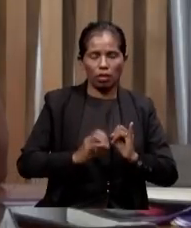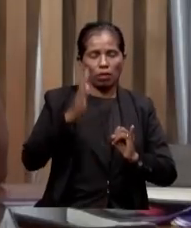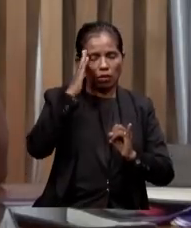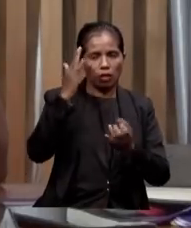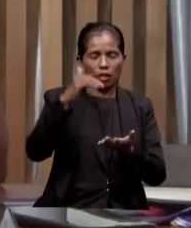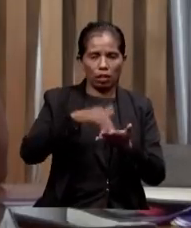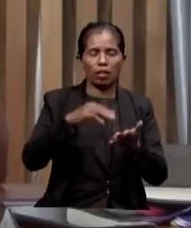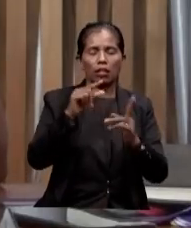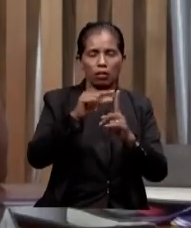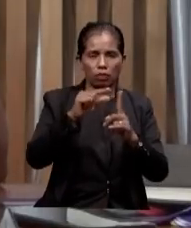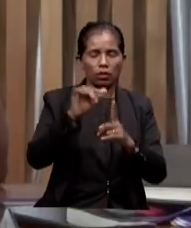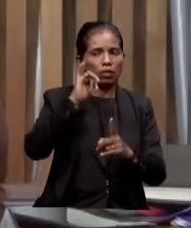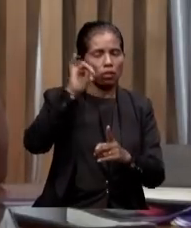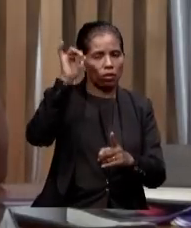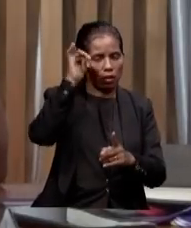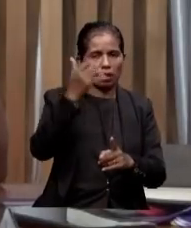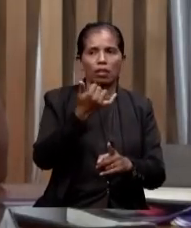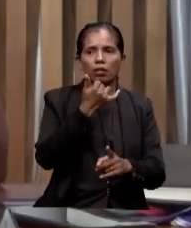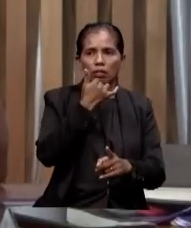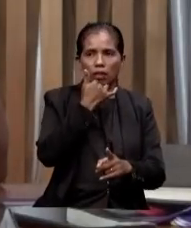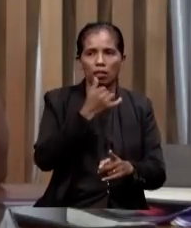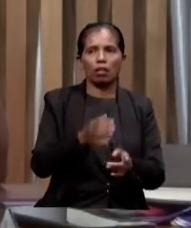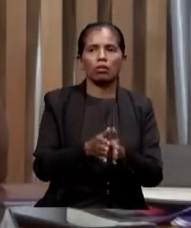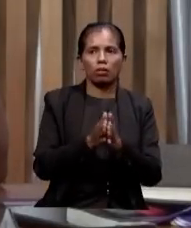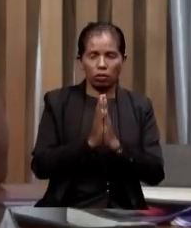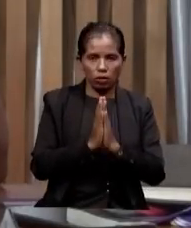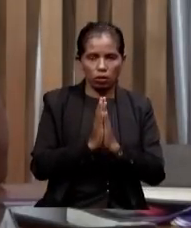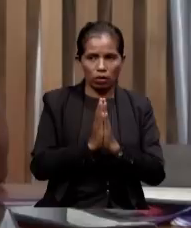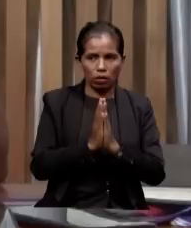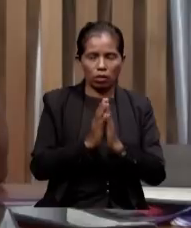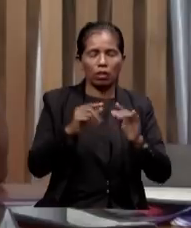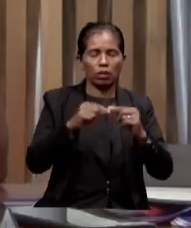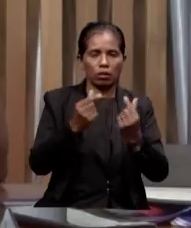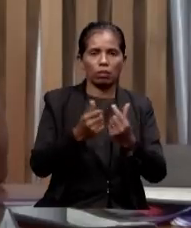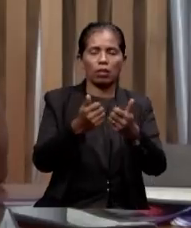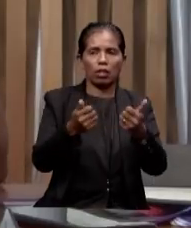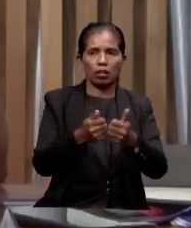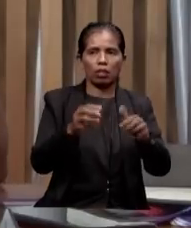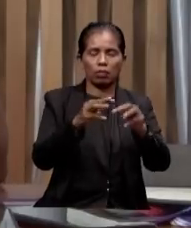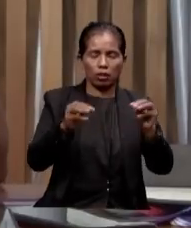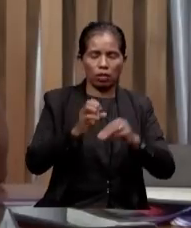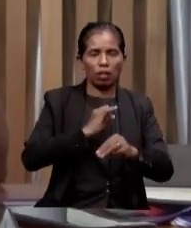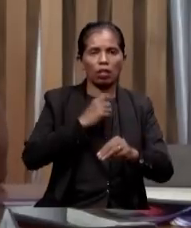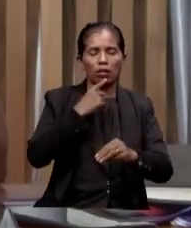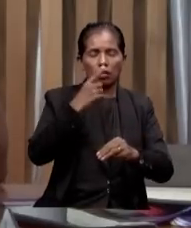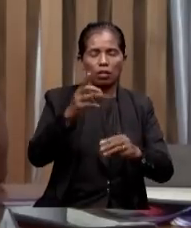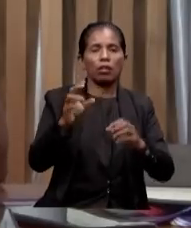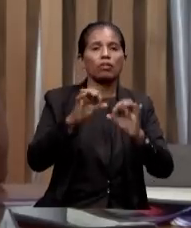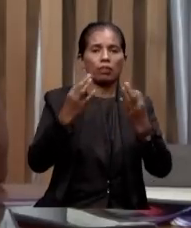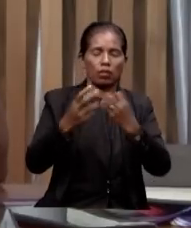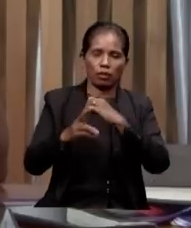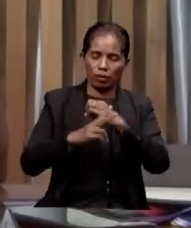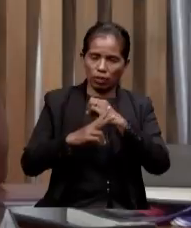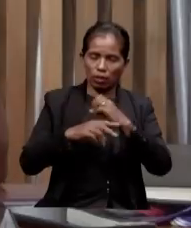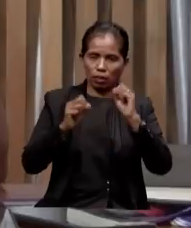arrepende le fon sira hose nene ke sala ne maka husu para grupo arte marciais se nebe maka temi naran ho familia vitima sira